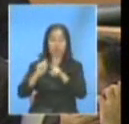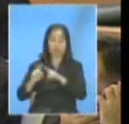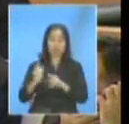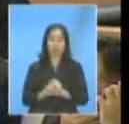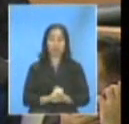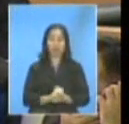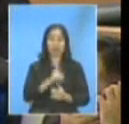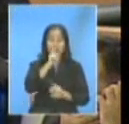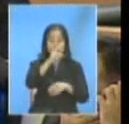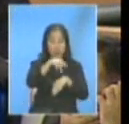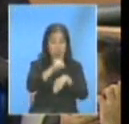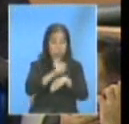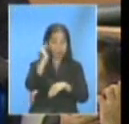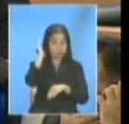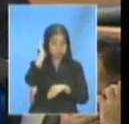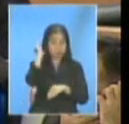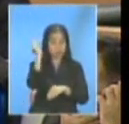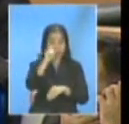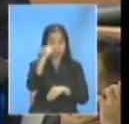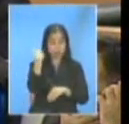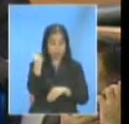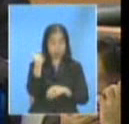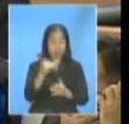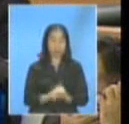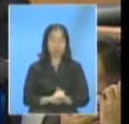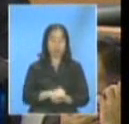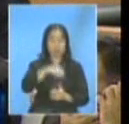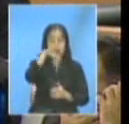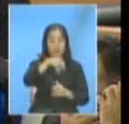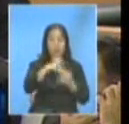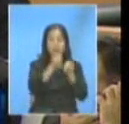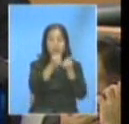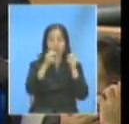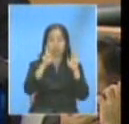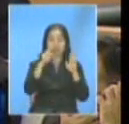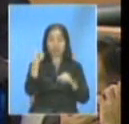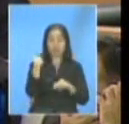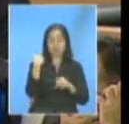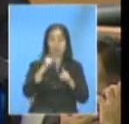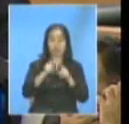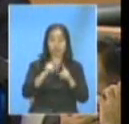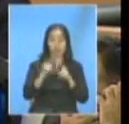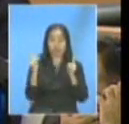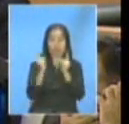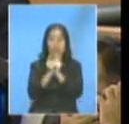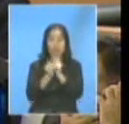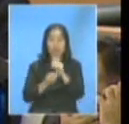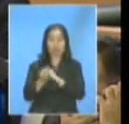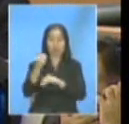ท่านประธานเชื่อไหมครับว่ากลไกและองค์กรอิสระนี่ถูกแทรกแซงจากฝ่ายการเมือง